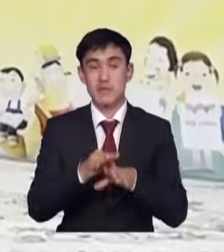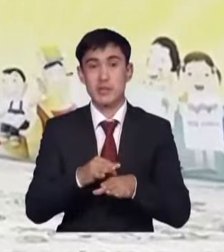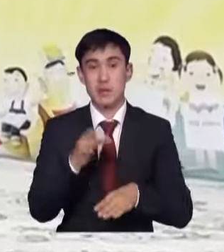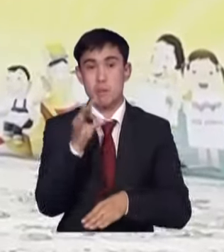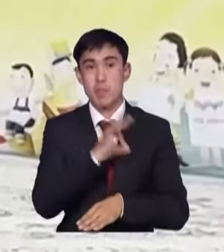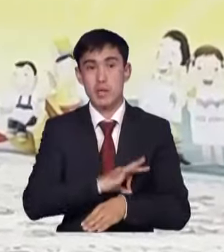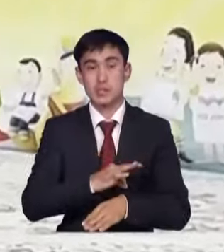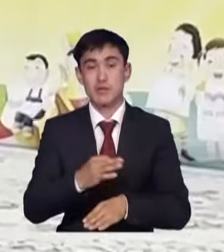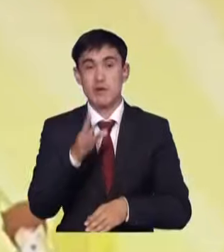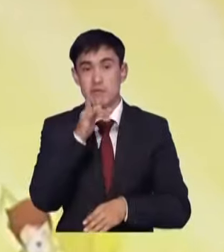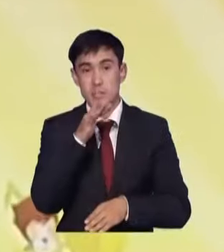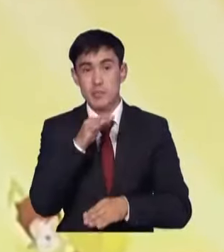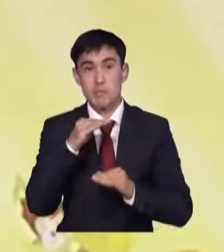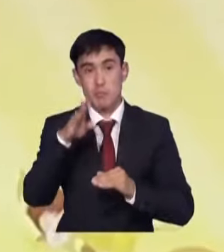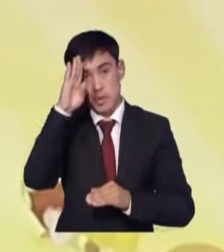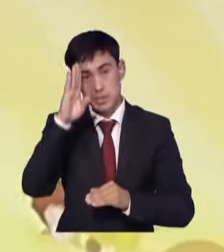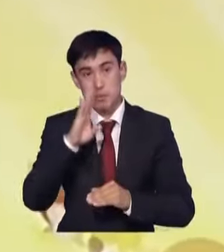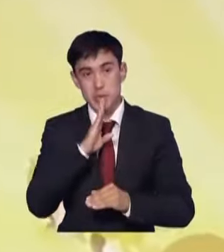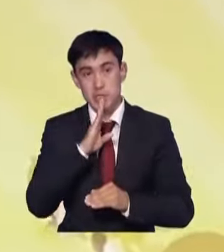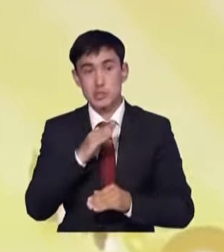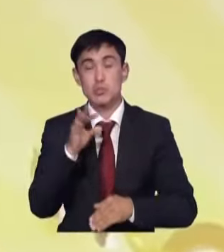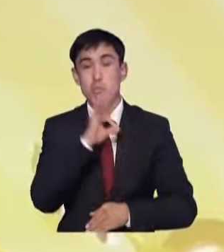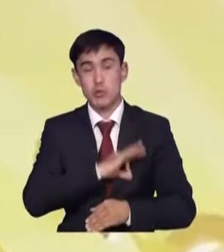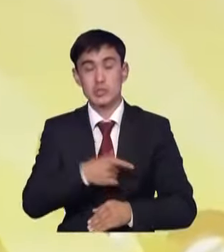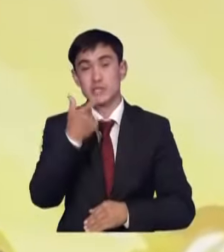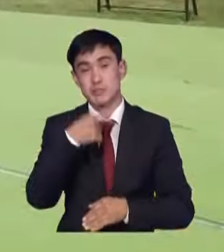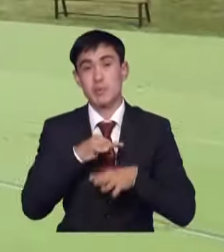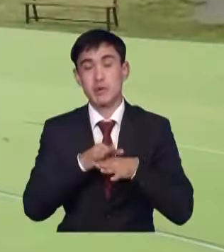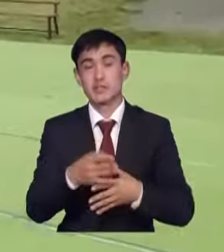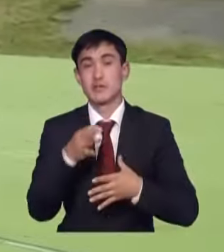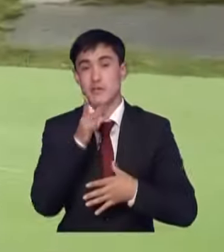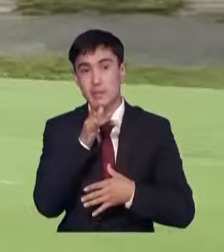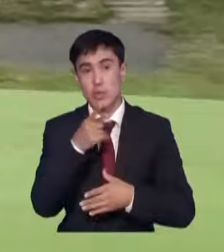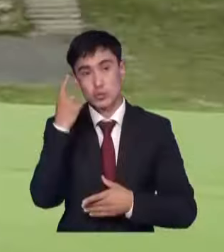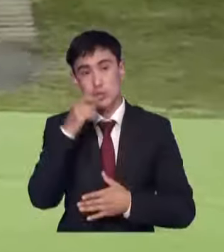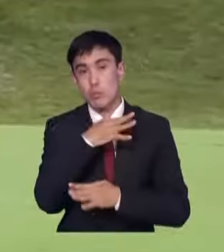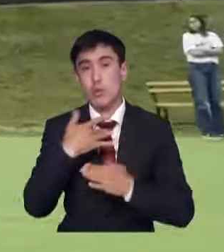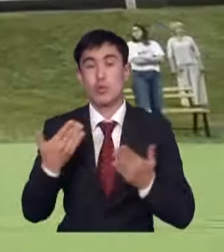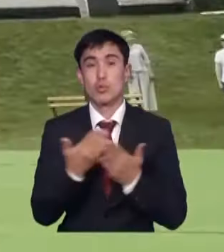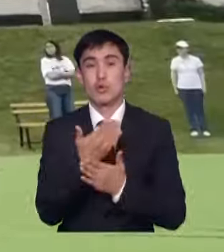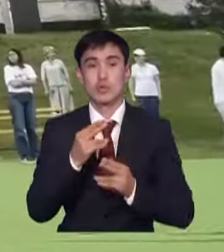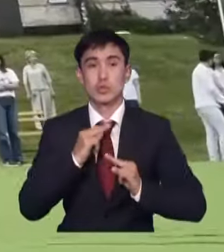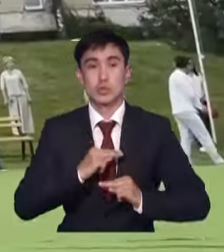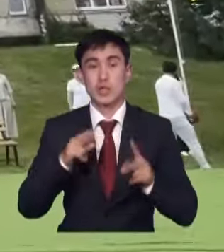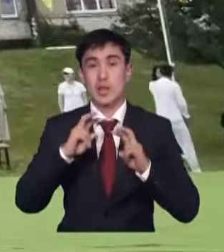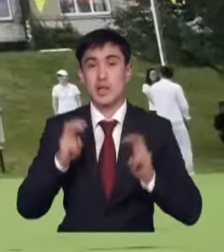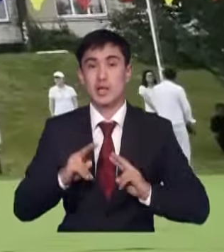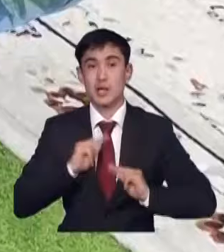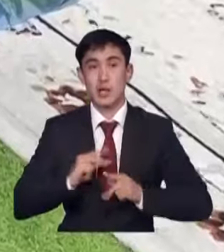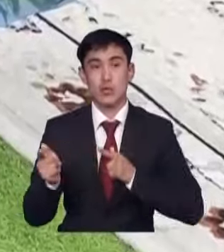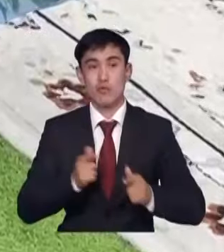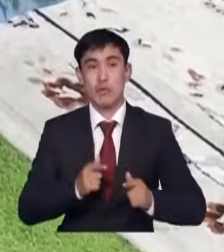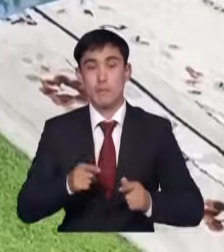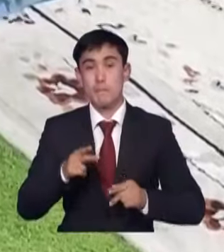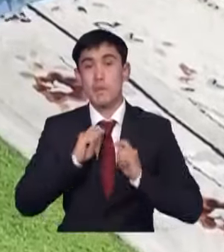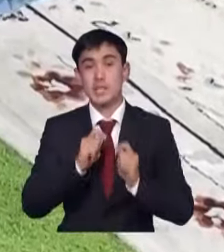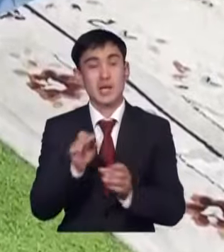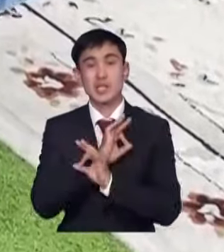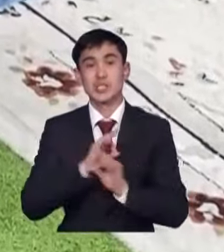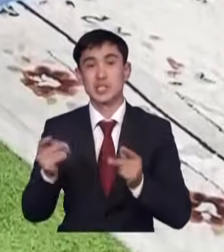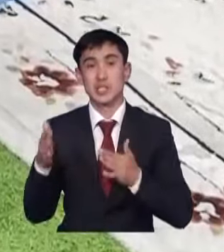полезного досуга поможет мальчишкам и девчонкам с пользой для себя провести время и узнать много нового. Сотрудники лагеря готовы подарить подросткам